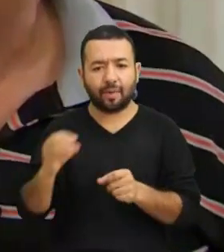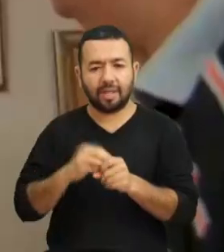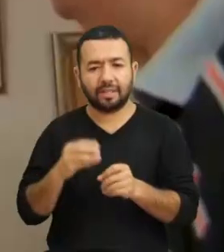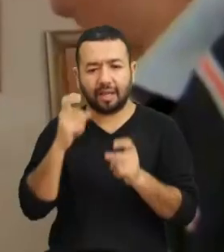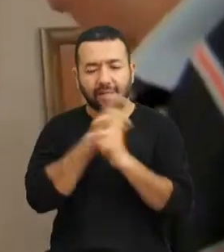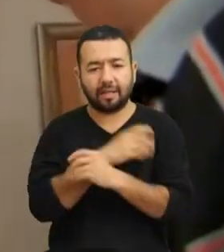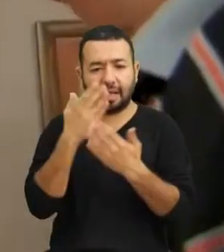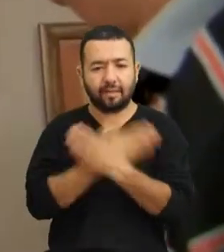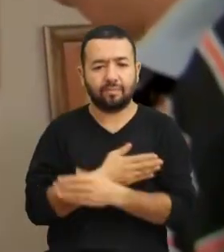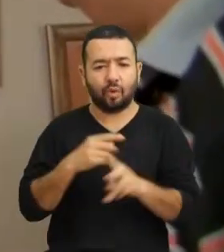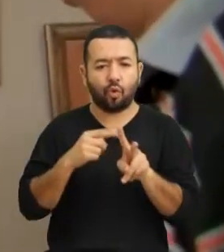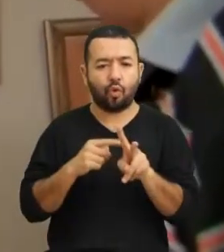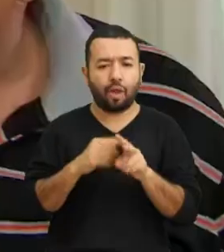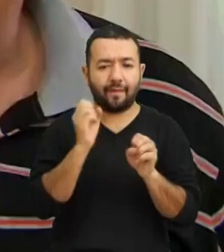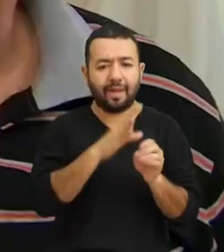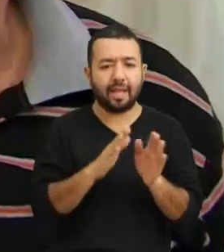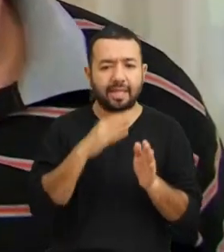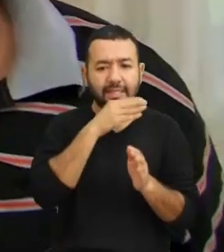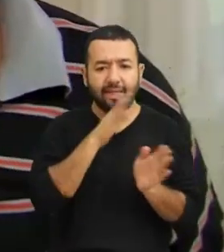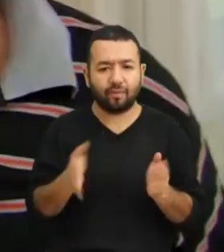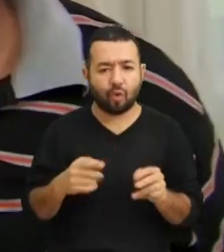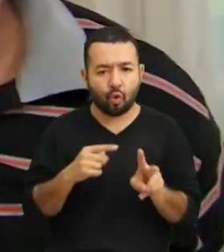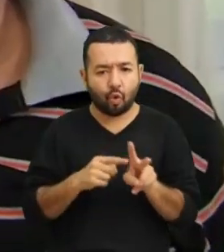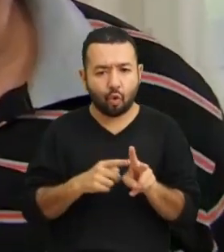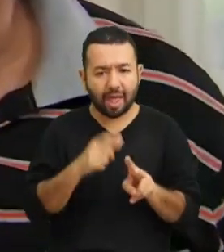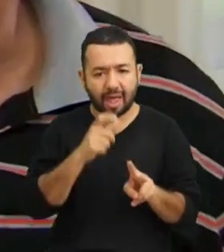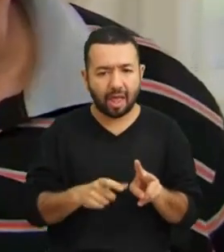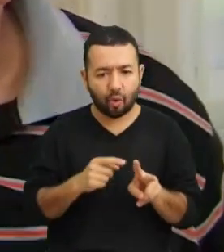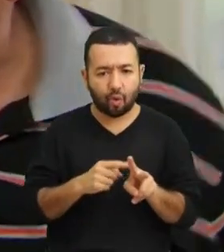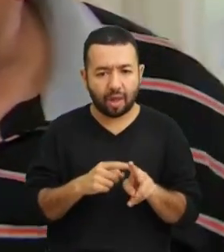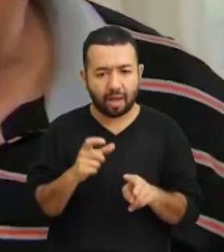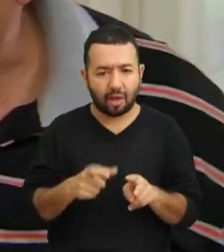zarf kolisini mi vermiş kuryeye, aman!